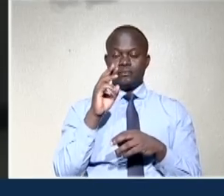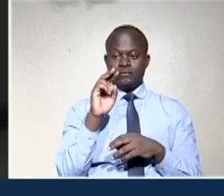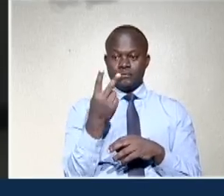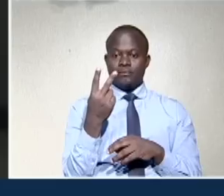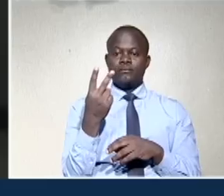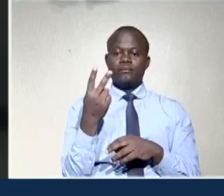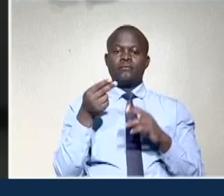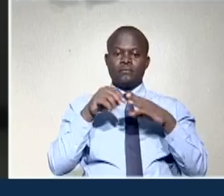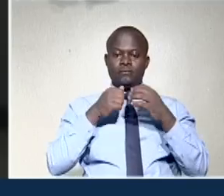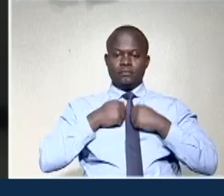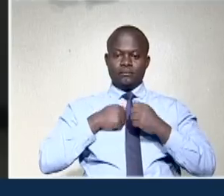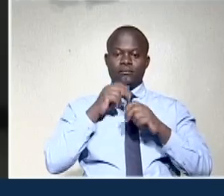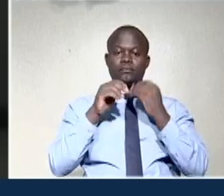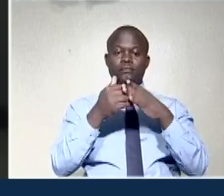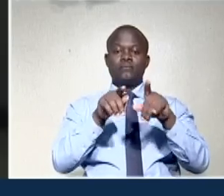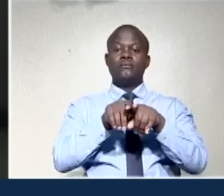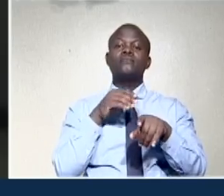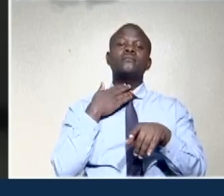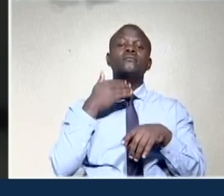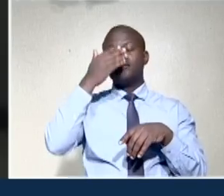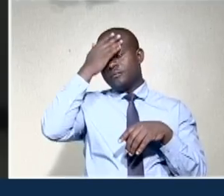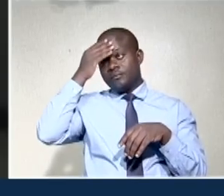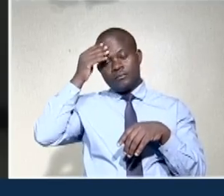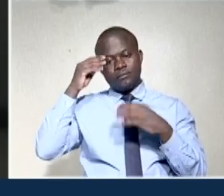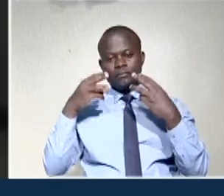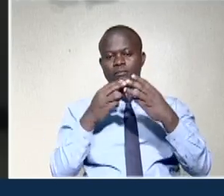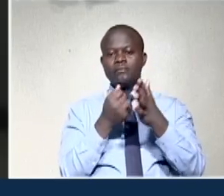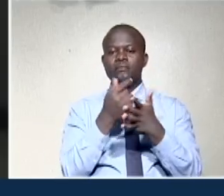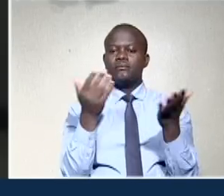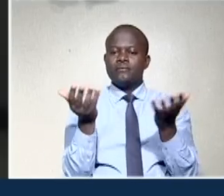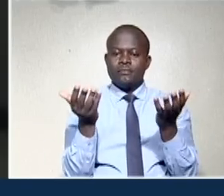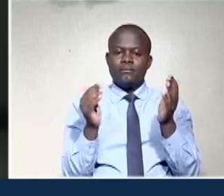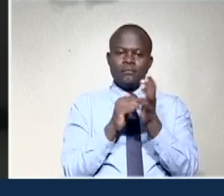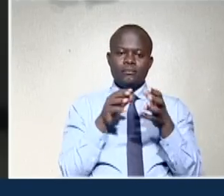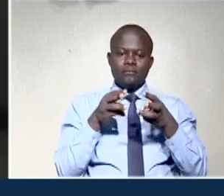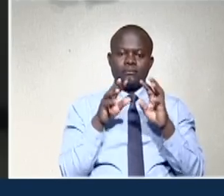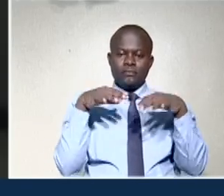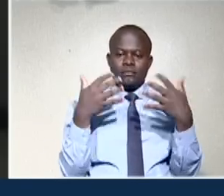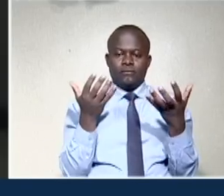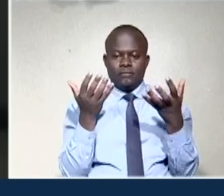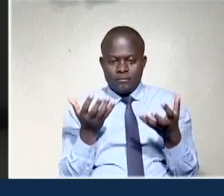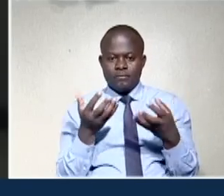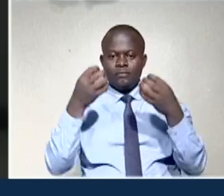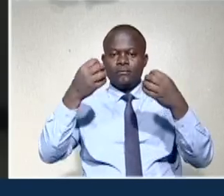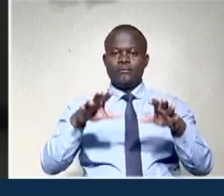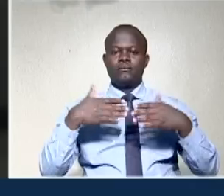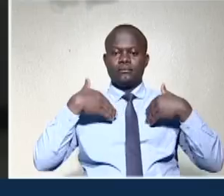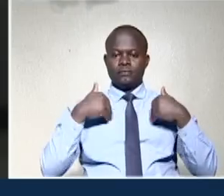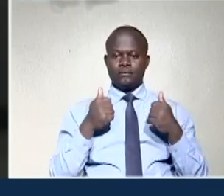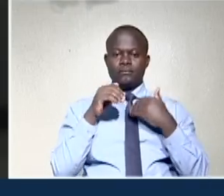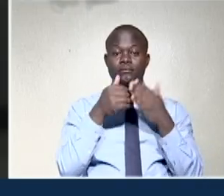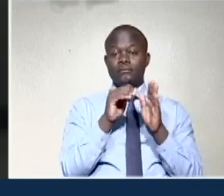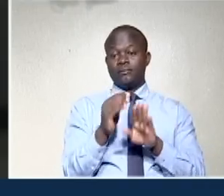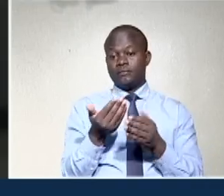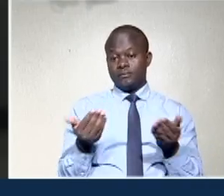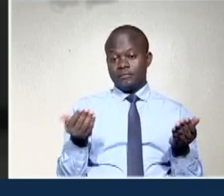mu Rwanda. Abantu rero ni nk'aho bashaka kwibagirwa akaga intambara itera ndetse n'uburemere bwo gutakaza ubuzima cyangwa uburemere bwo gupfusha